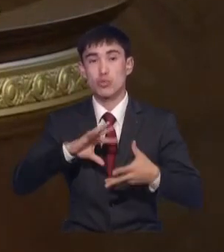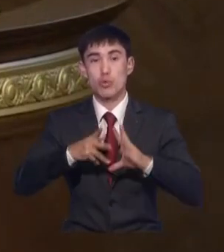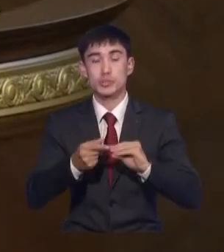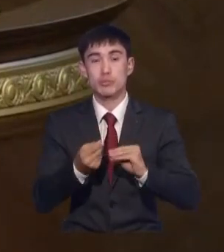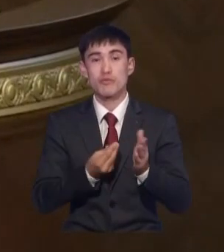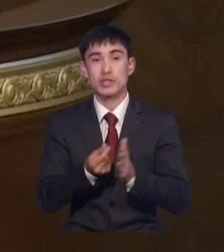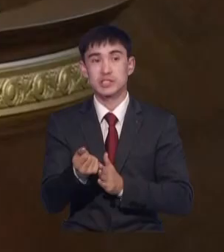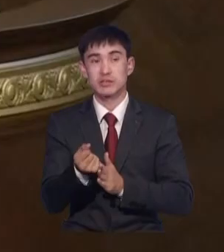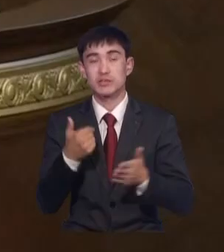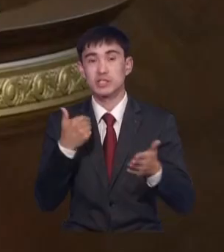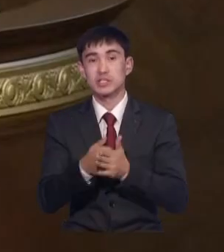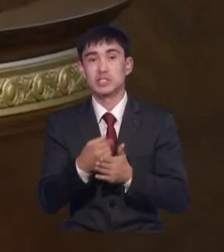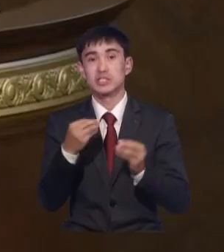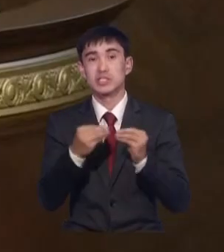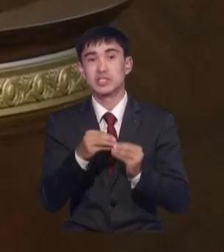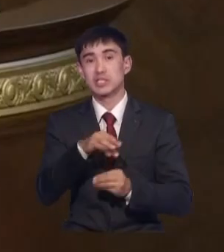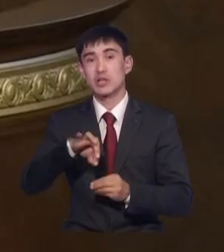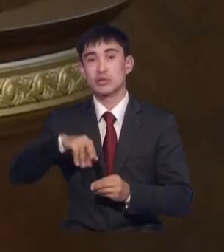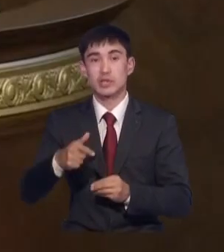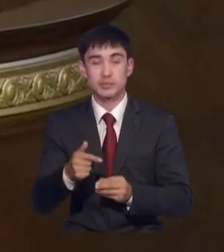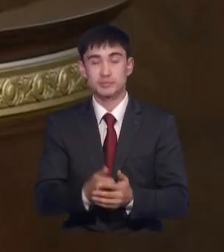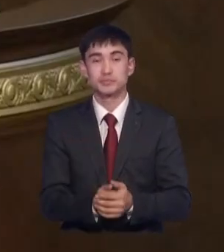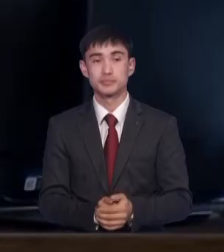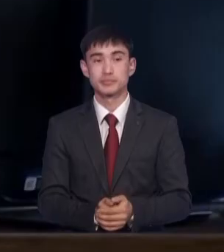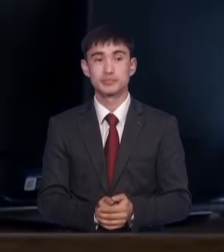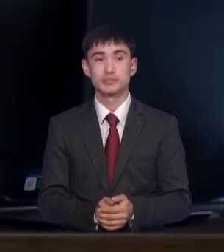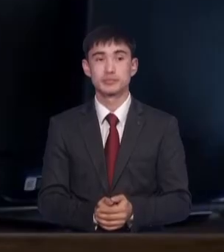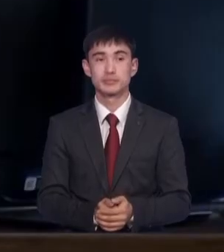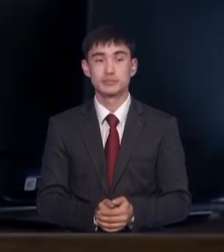объему финансирования достичь почти 10 триллионов тенге.